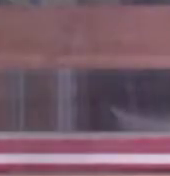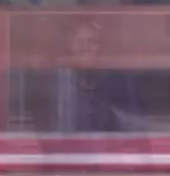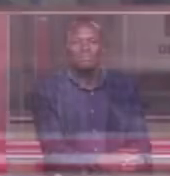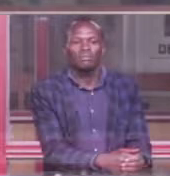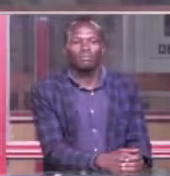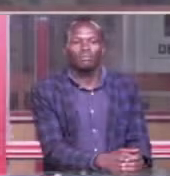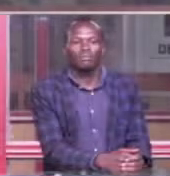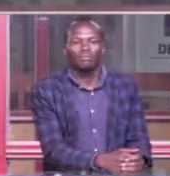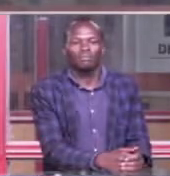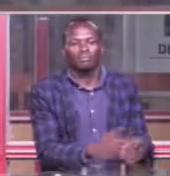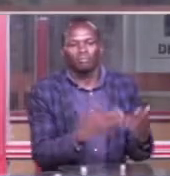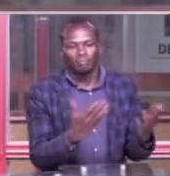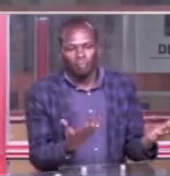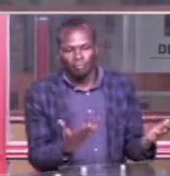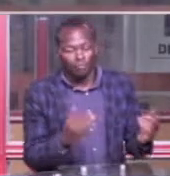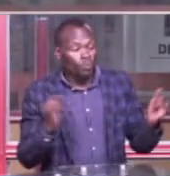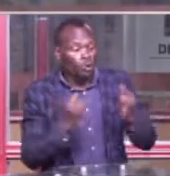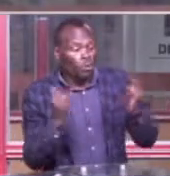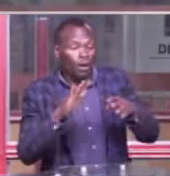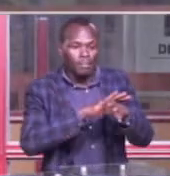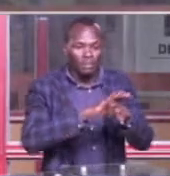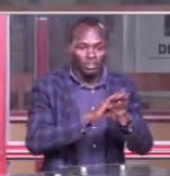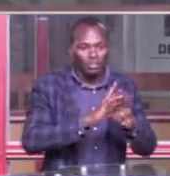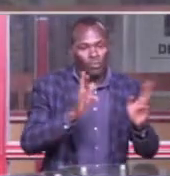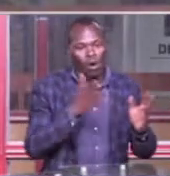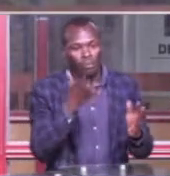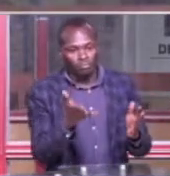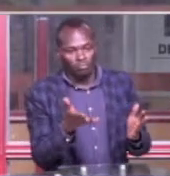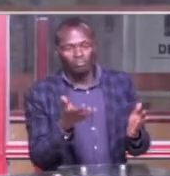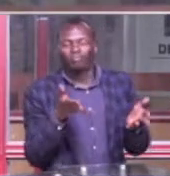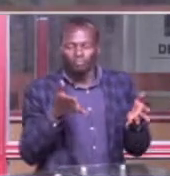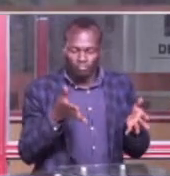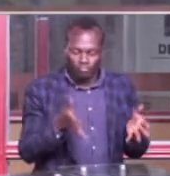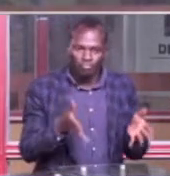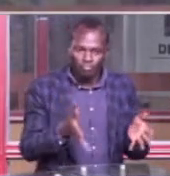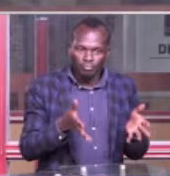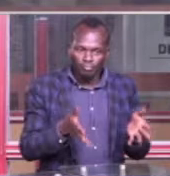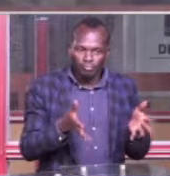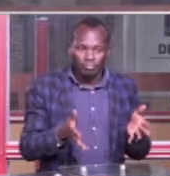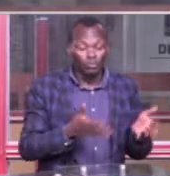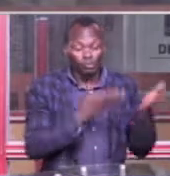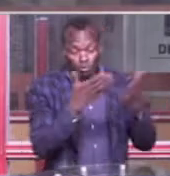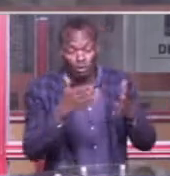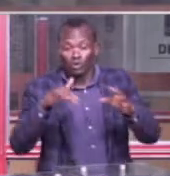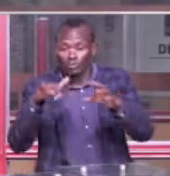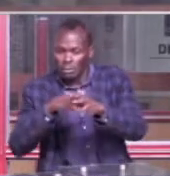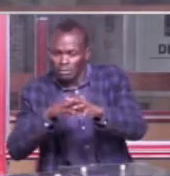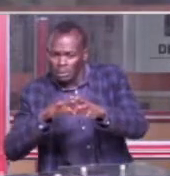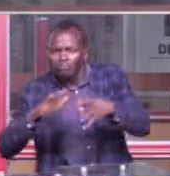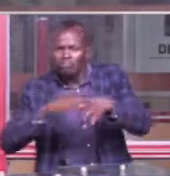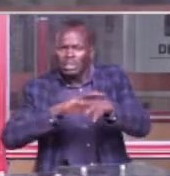Beti Kalungi yatusaka gebyo busobozi nga kumulundi guno aluletedde abantu abatunda obutunda nga batubulidde obukodyo bwe